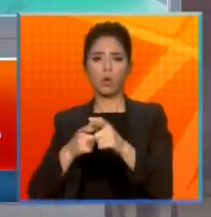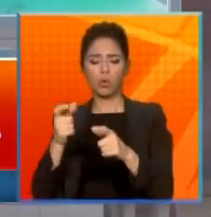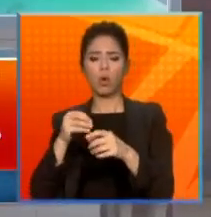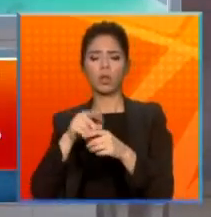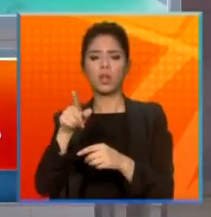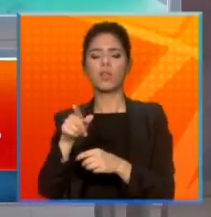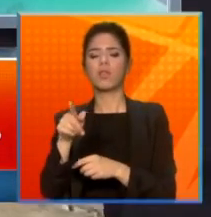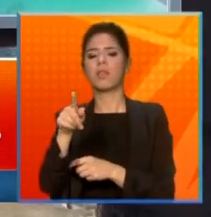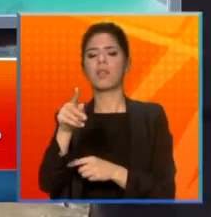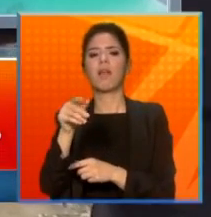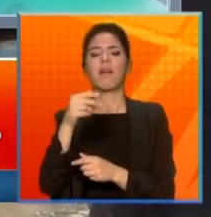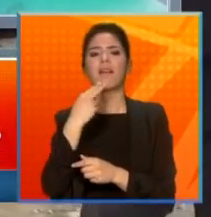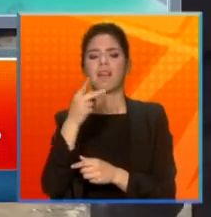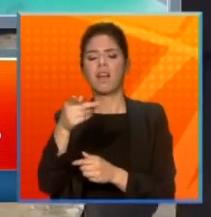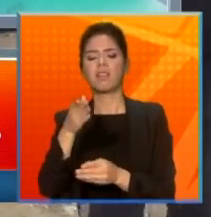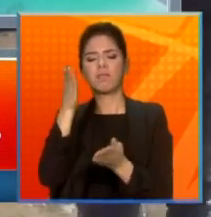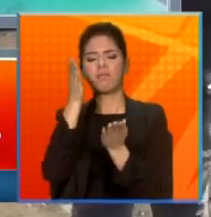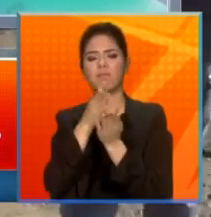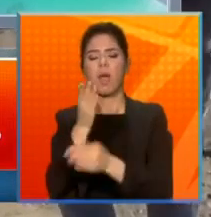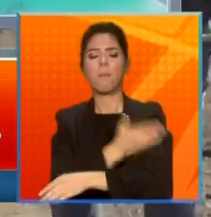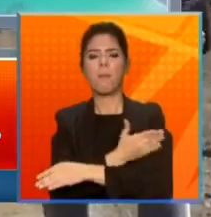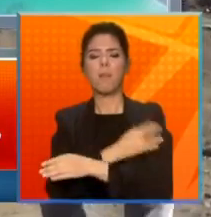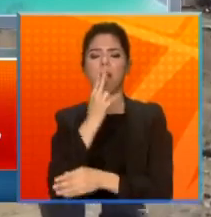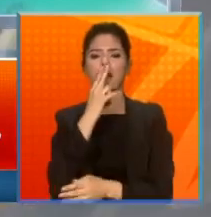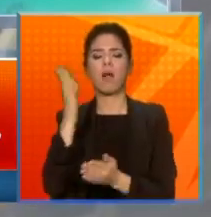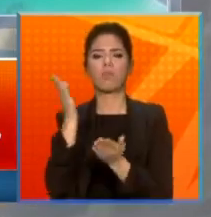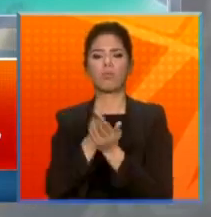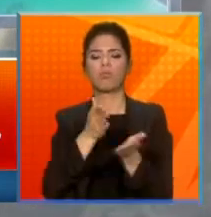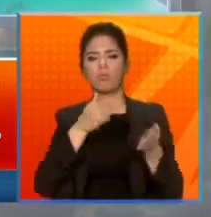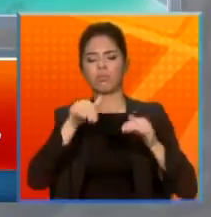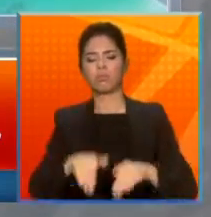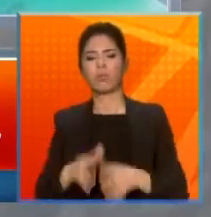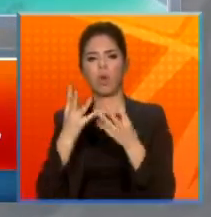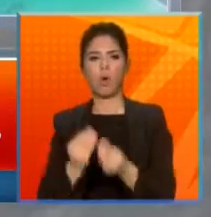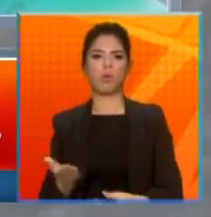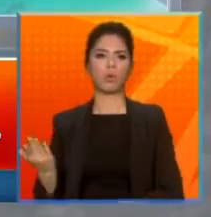Pirdal'ın cenazesi de yakınları tarafından memleketi Samsun'a gönderildi.